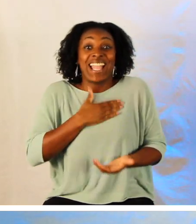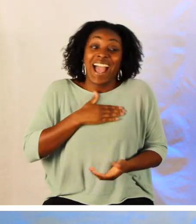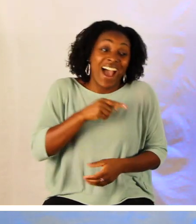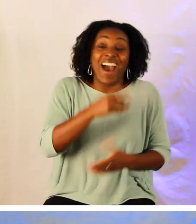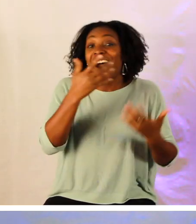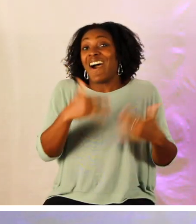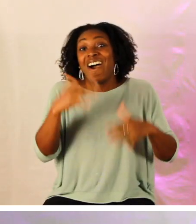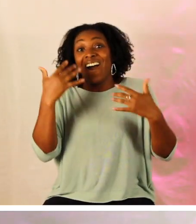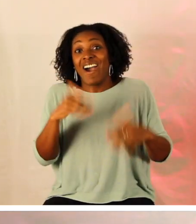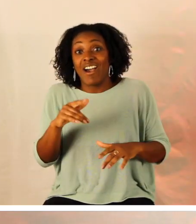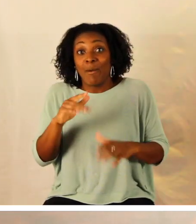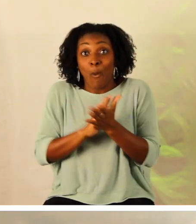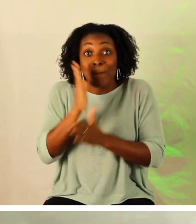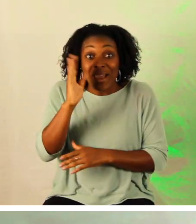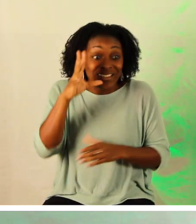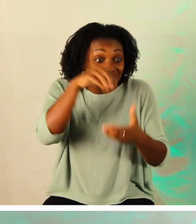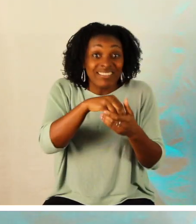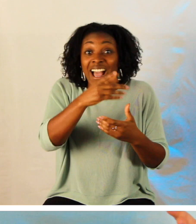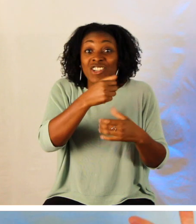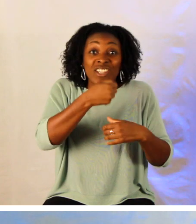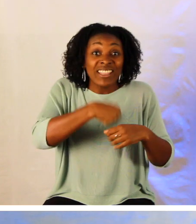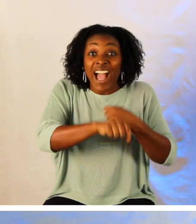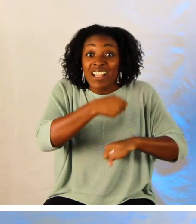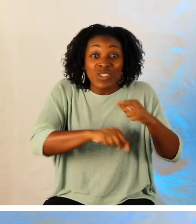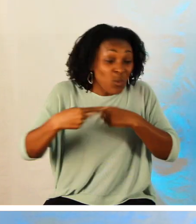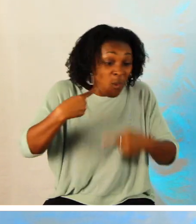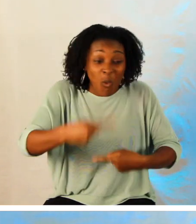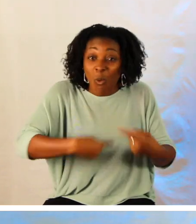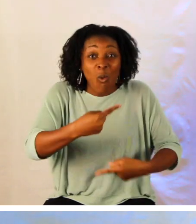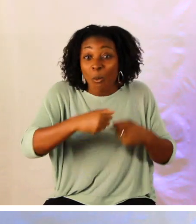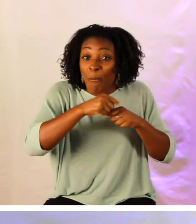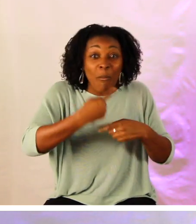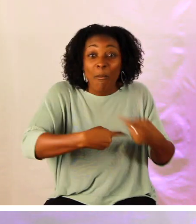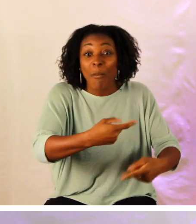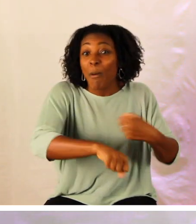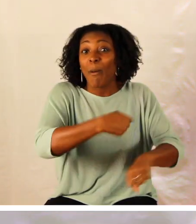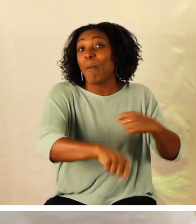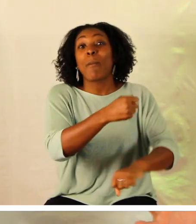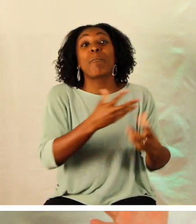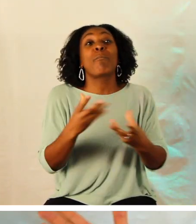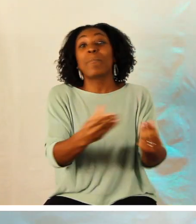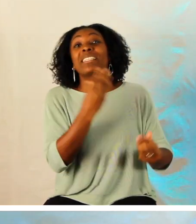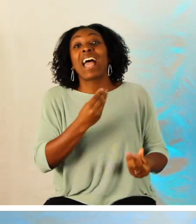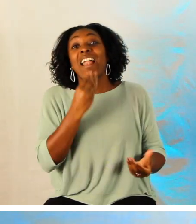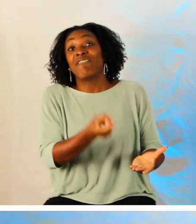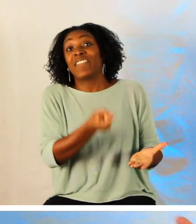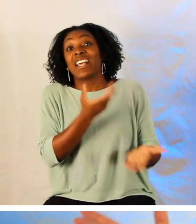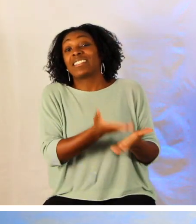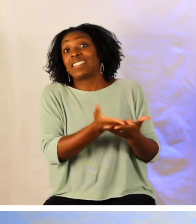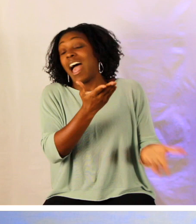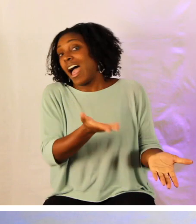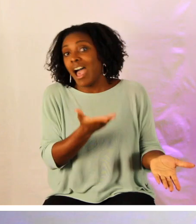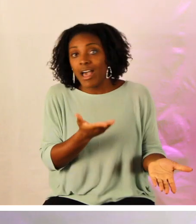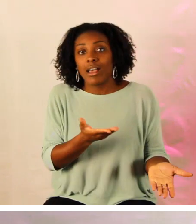Il porte en lui une promesse qui va aller de génération en génération. De lui va être issu tout le peuple d'Israël, tous les